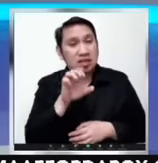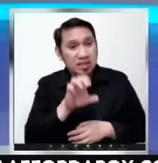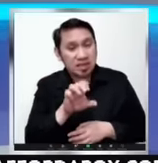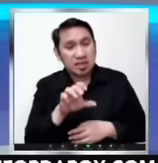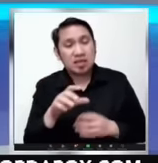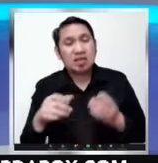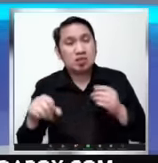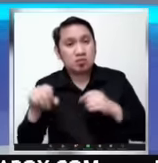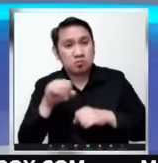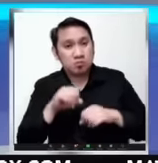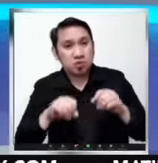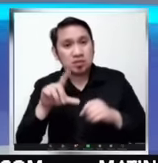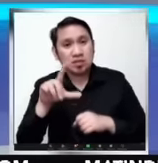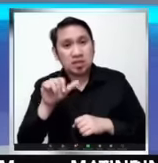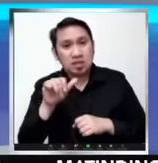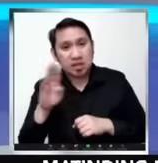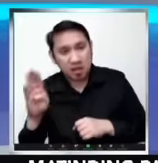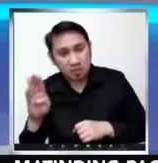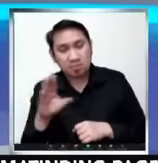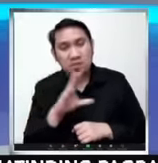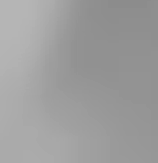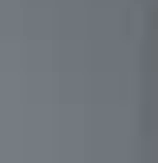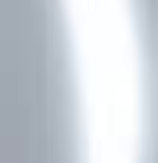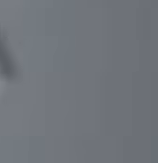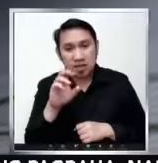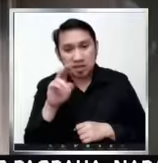Arena. Nakatutok si Cedric Castillo.